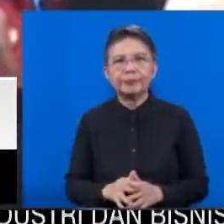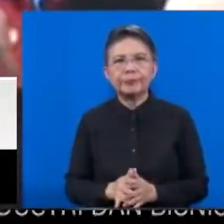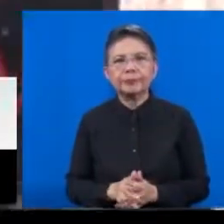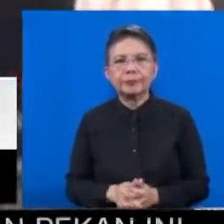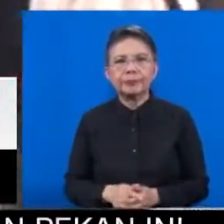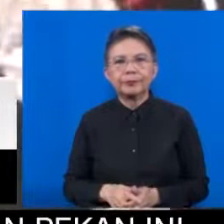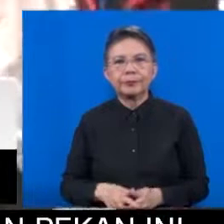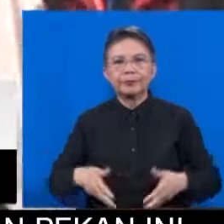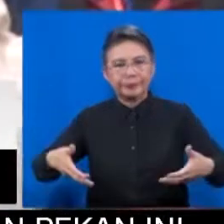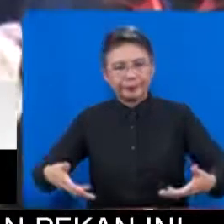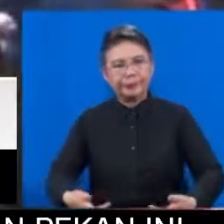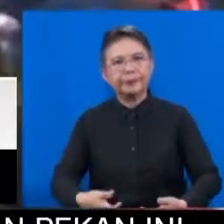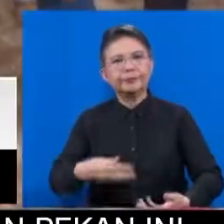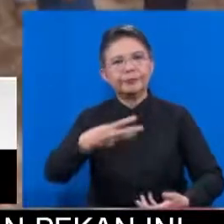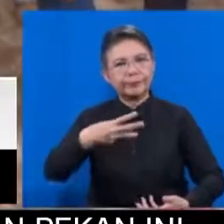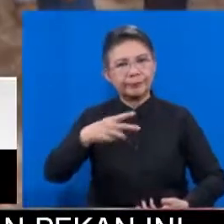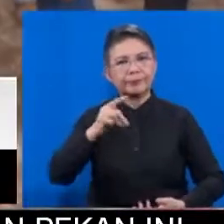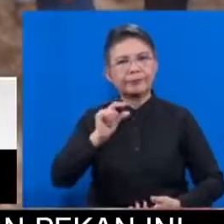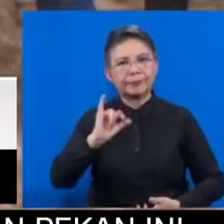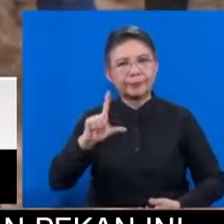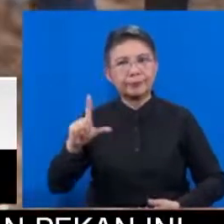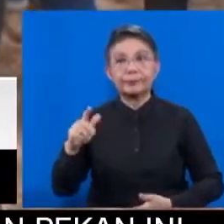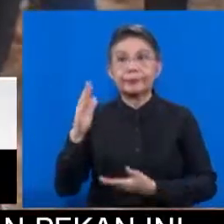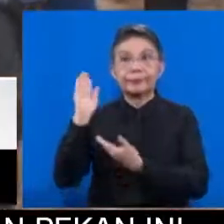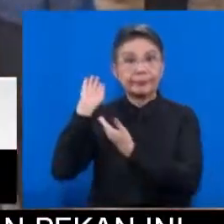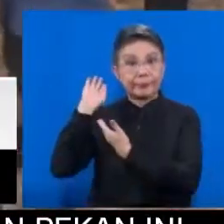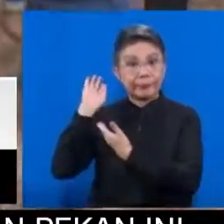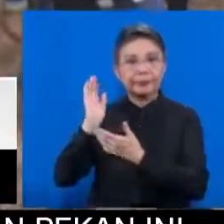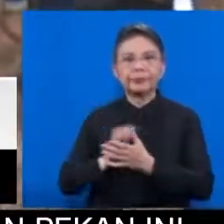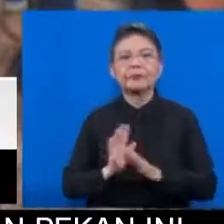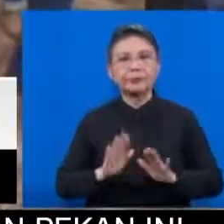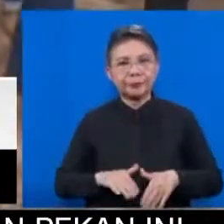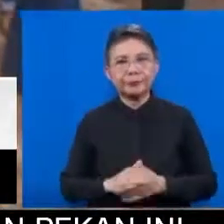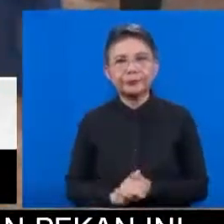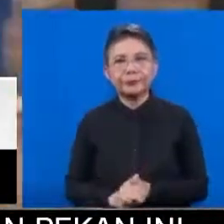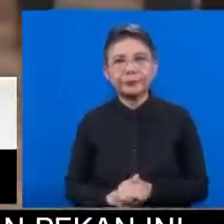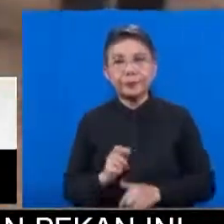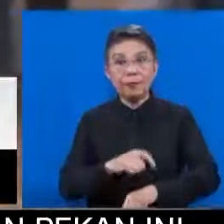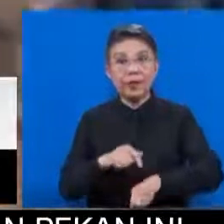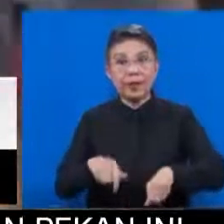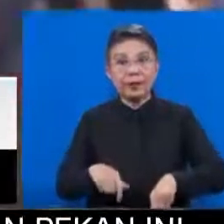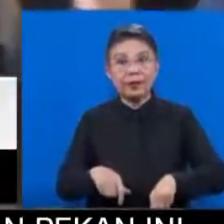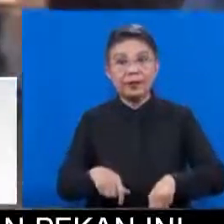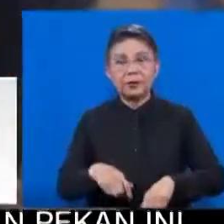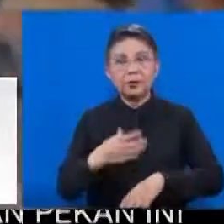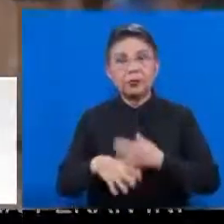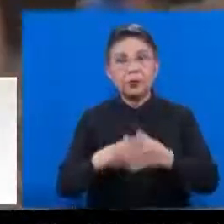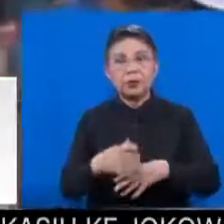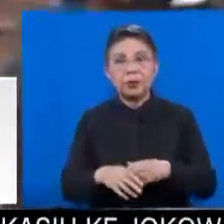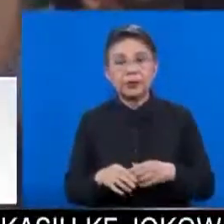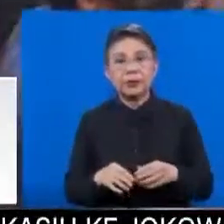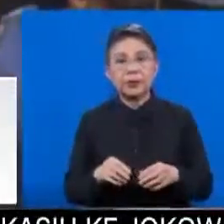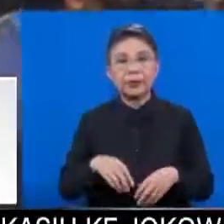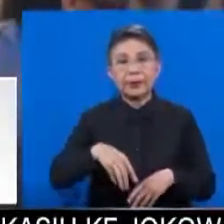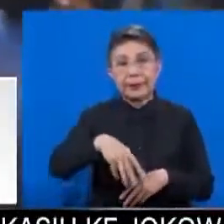berziarah di makam Eril yang ada di belakang saya. Dan saat ini memang kalau saya lihat proses